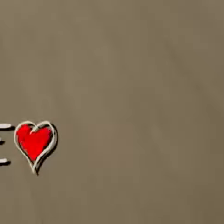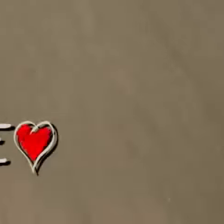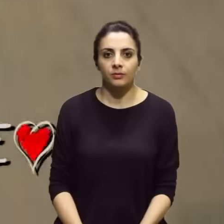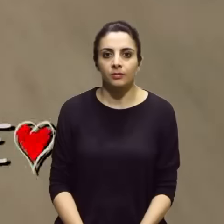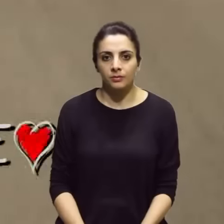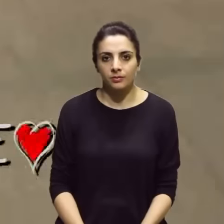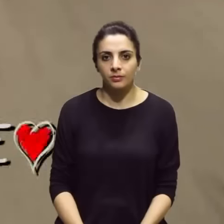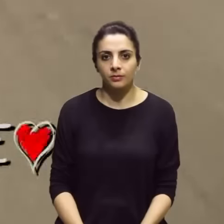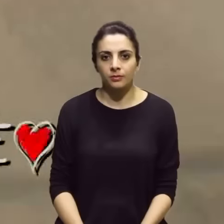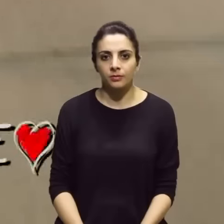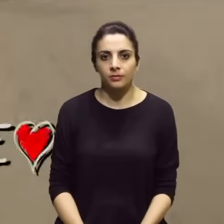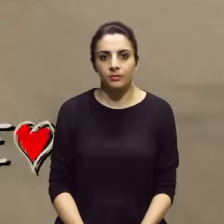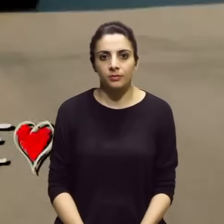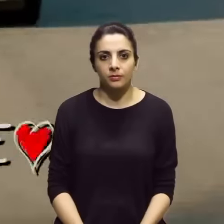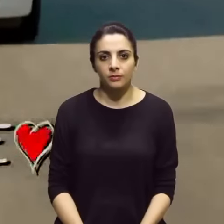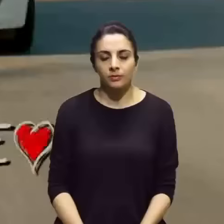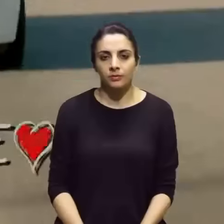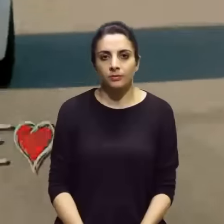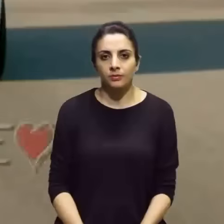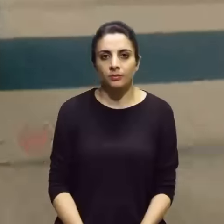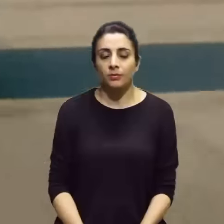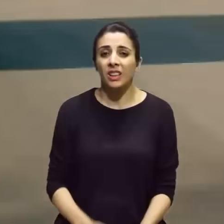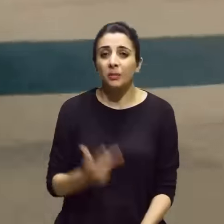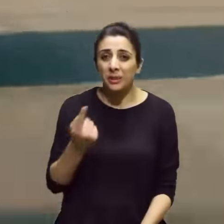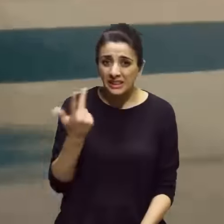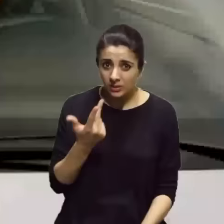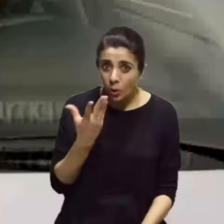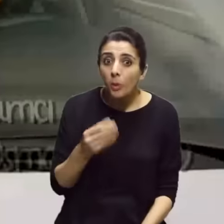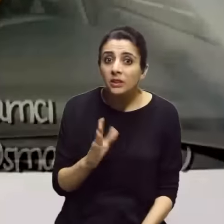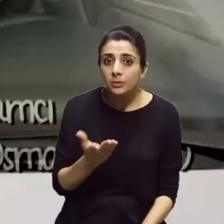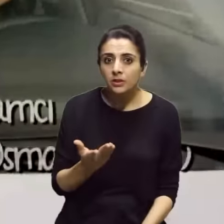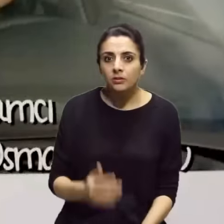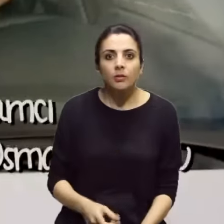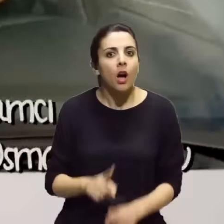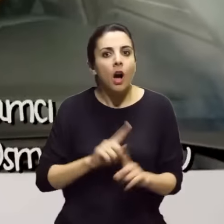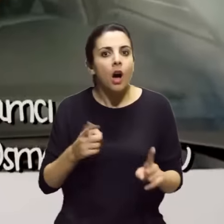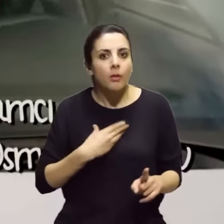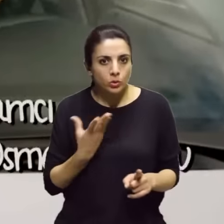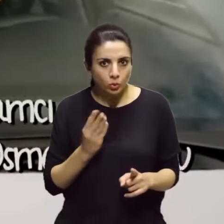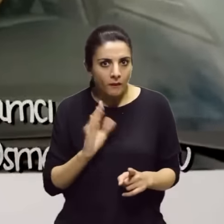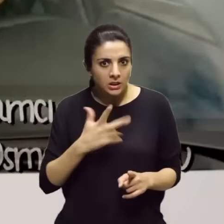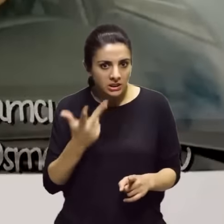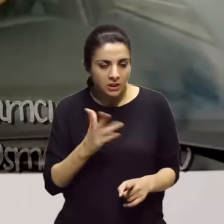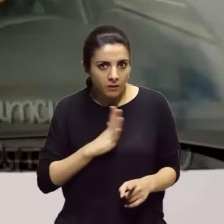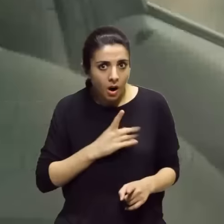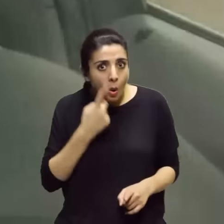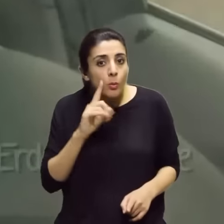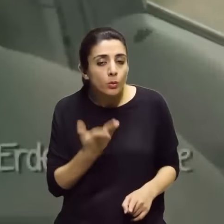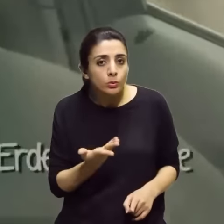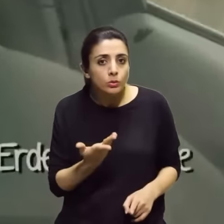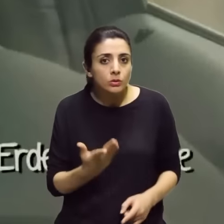Ali'nin arabası yolda hızla gidiyor. Biraz daha hızlı gidemez miyiz? Hayır, yeterince hızlı gidiyorum zaten, görmüyor